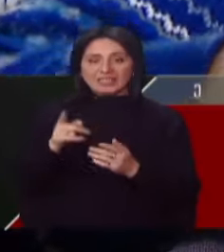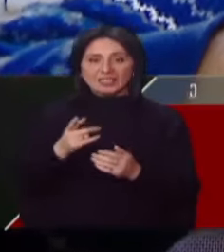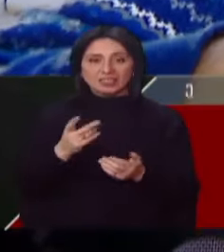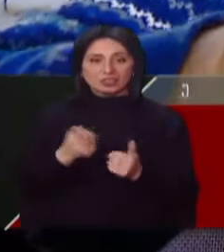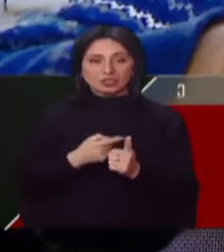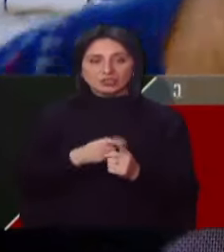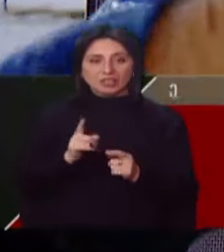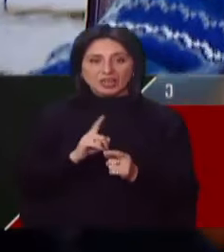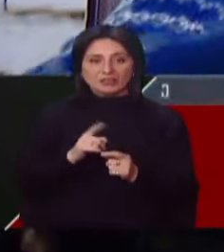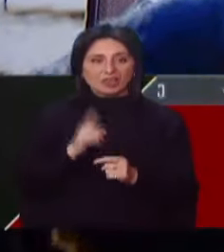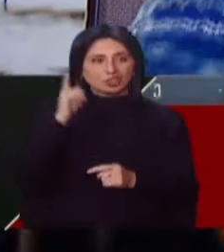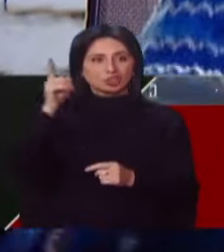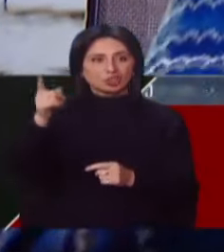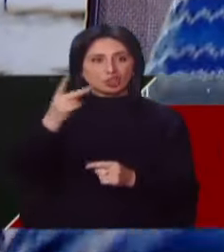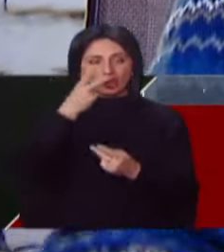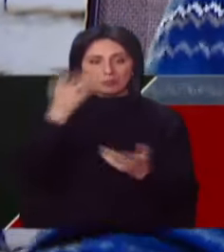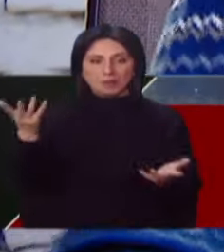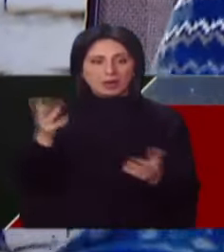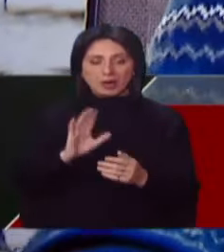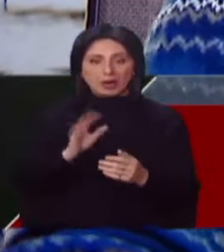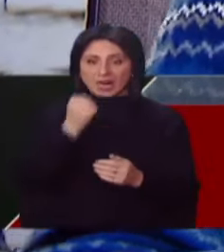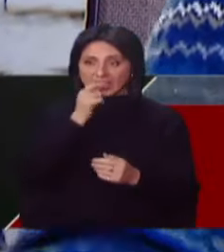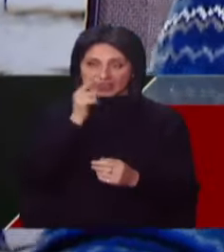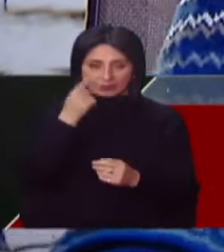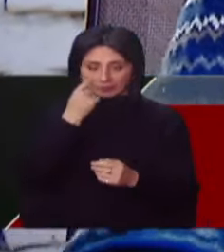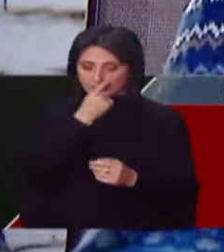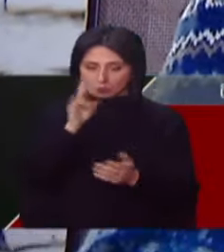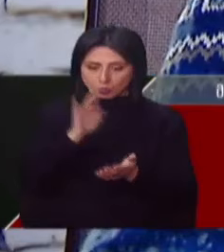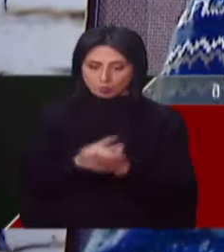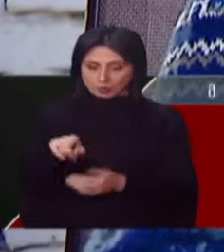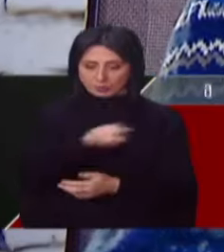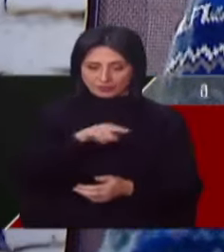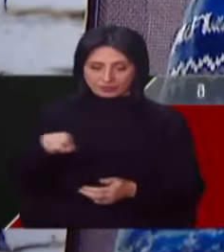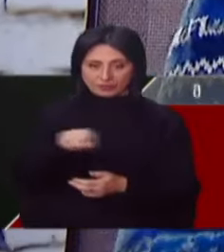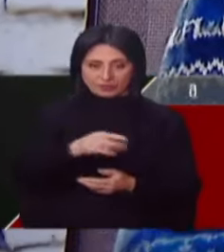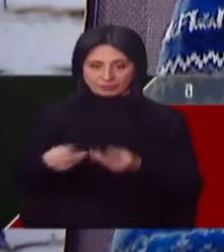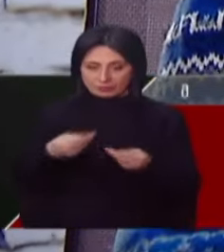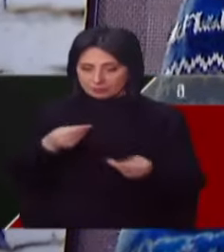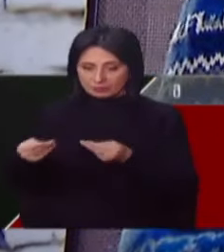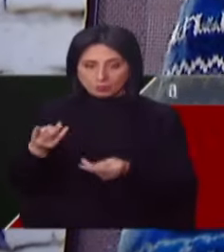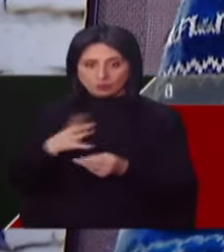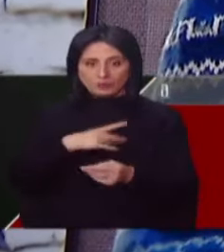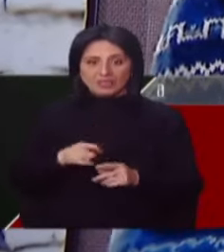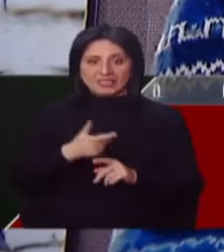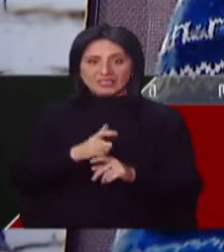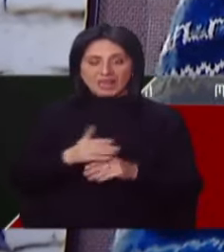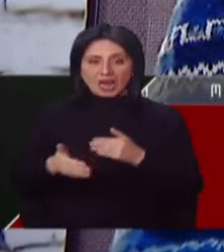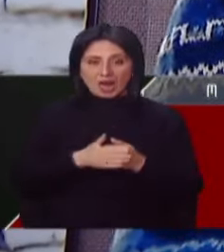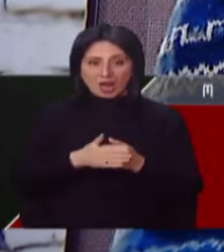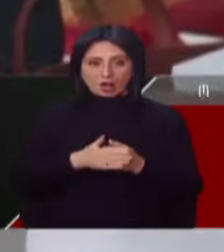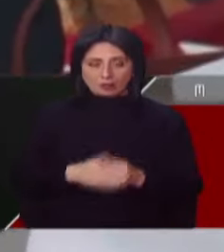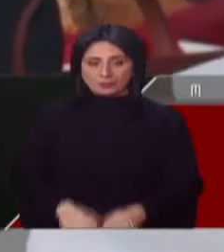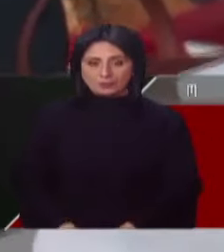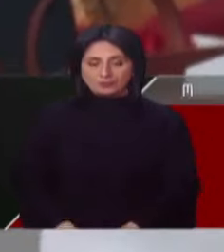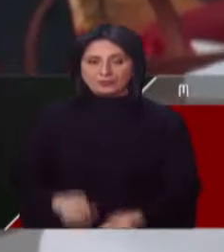ბავშვისთვის რაღაცა შორეული მიუღწეველი ნივთი. პირიქით უნდა იყოს მუდმივ ხმარებაში მყოფი ნივთი, რათა იყოს ძალიან ახლობელი